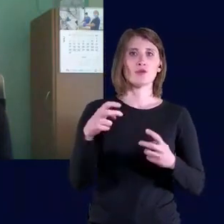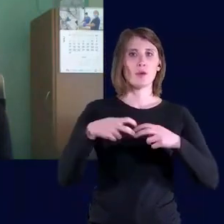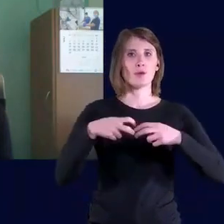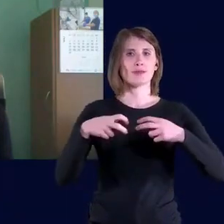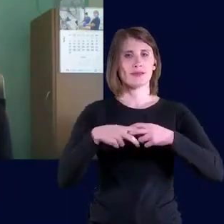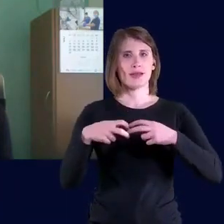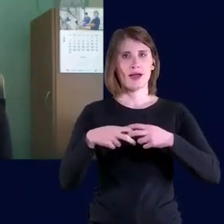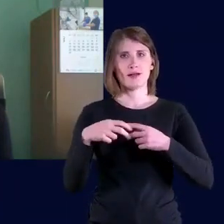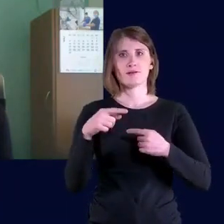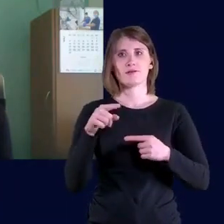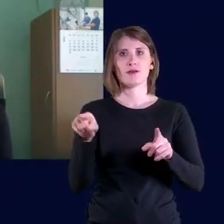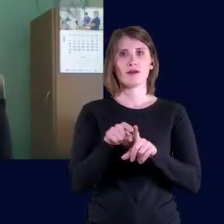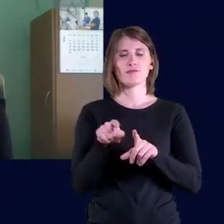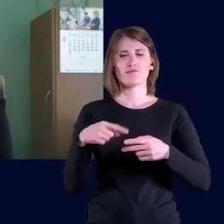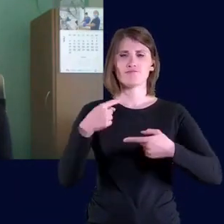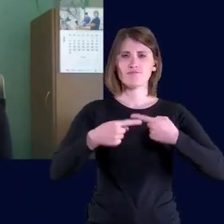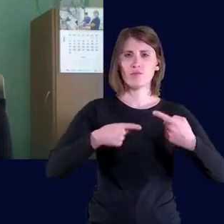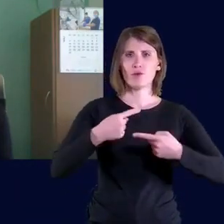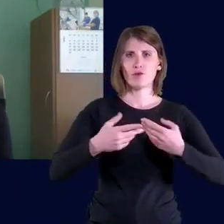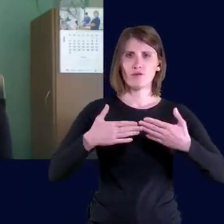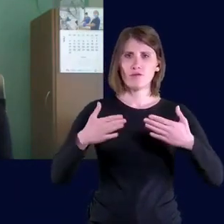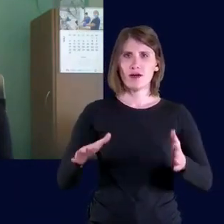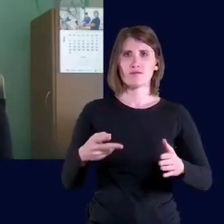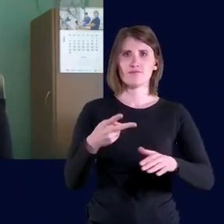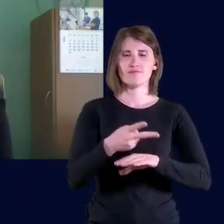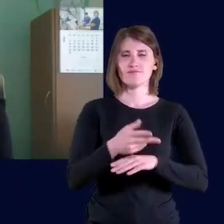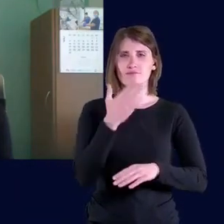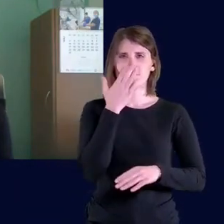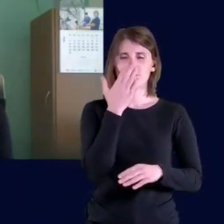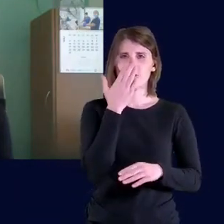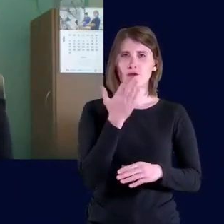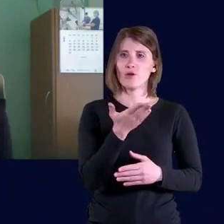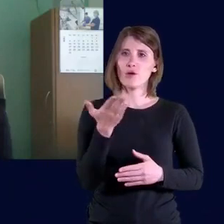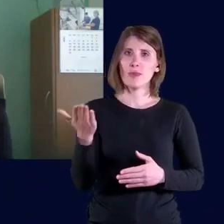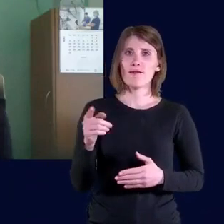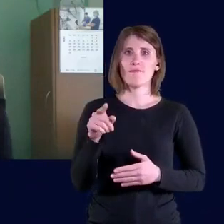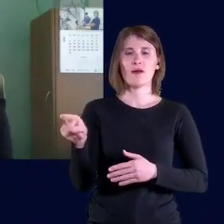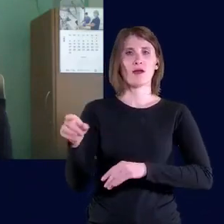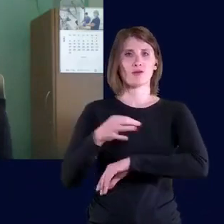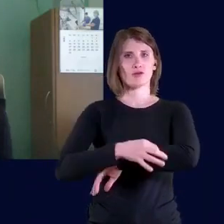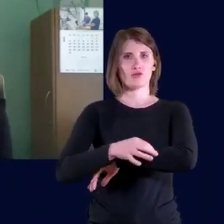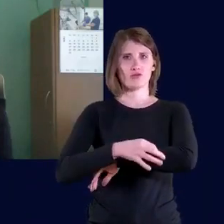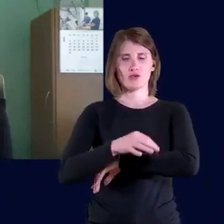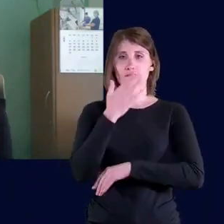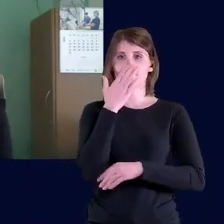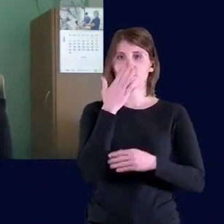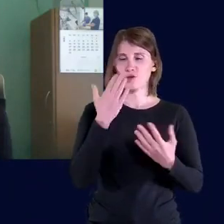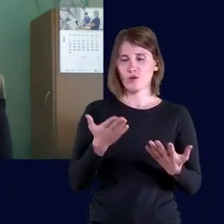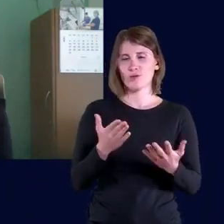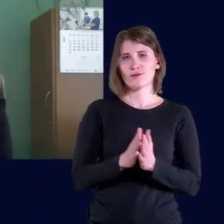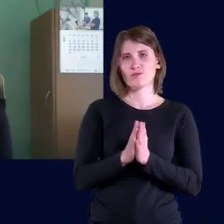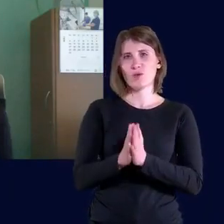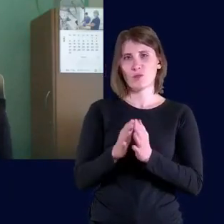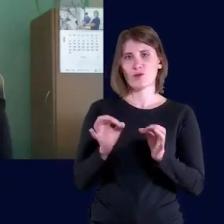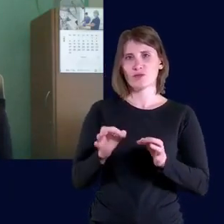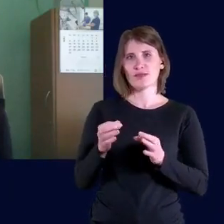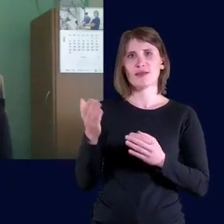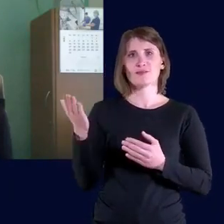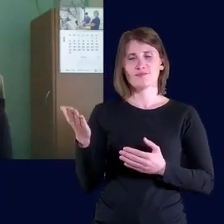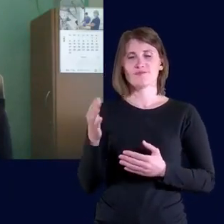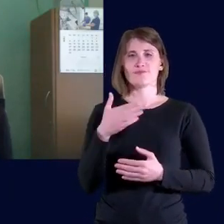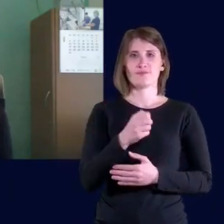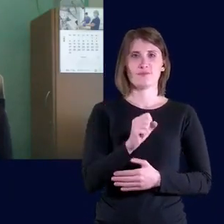zdalnie jak u państwa też ten proces otwartego dostępu na państwa uczelniach wygląda to może Poproszę najpierw